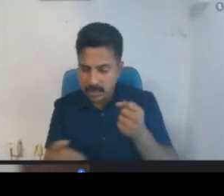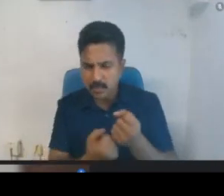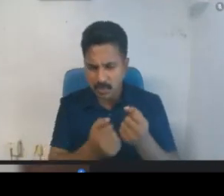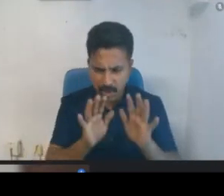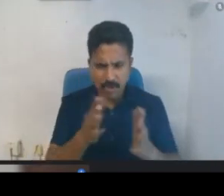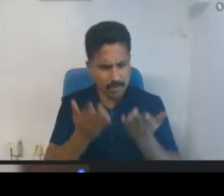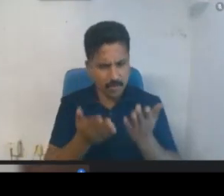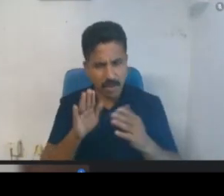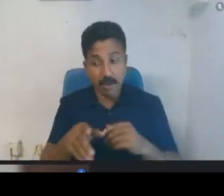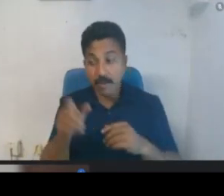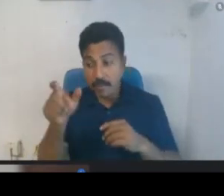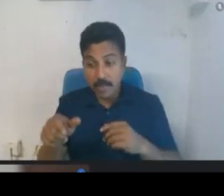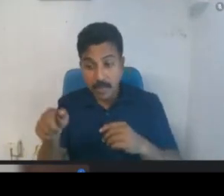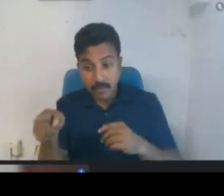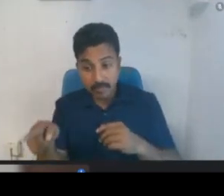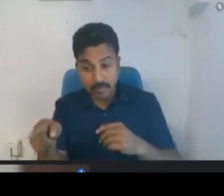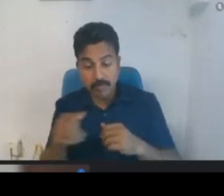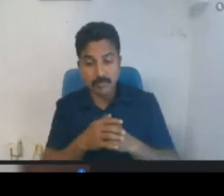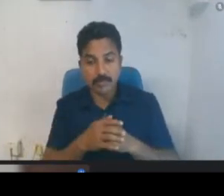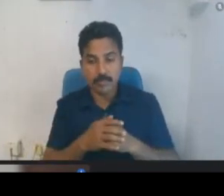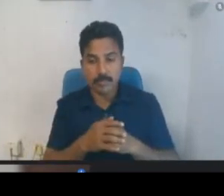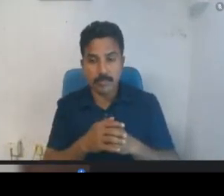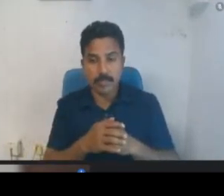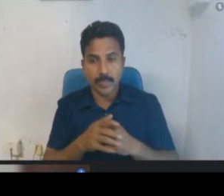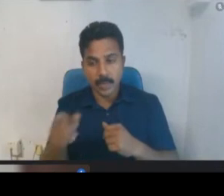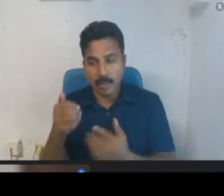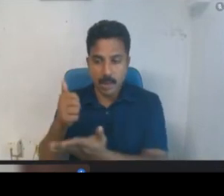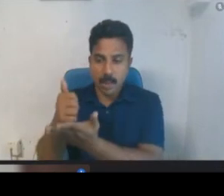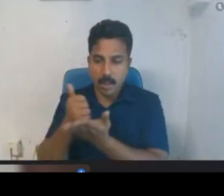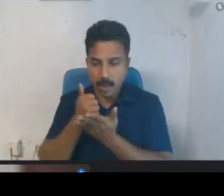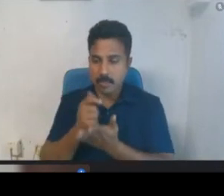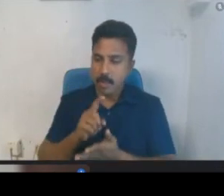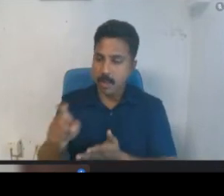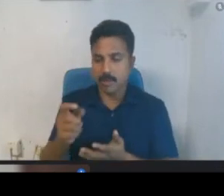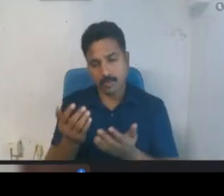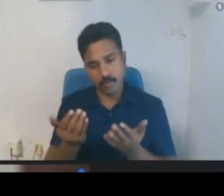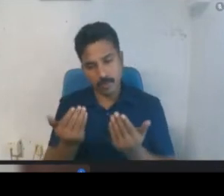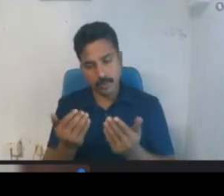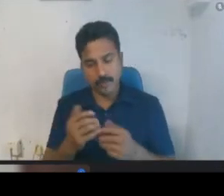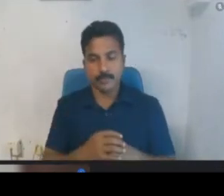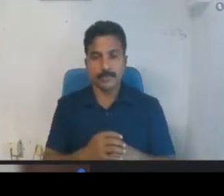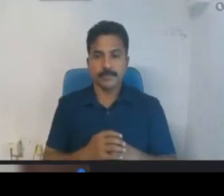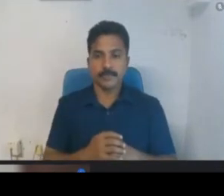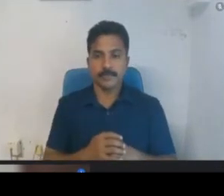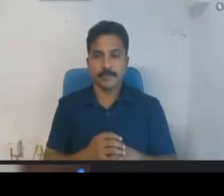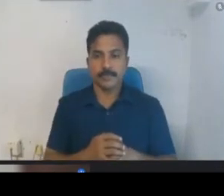ഉണ്ടാകും. അപ്പൊ ഇത്തരത്തിലുള്ള ആൾക്കാരെ നമുക്ക് സഹായം ചോദിക്കാനായിട്ട് നമുക്ക്